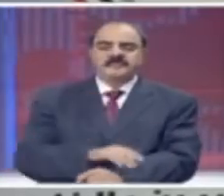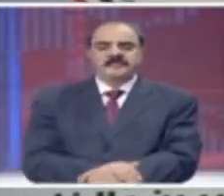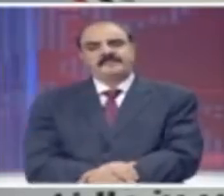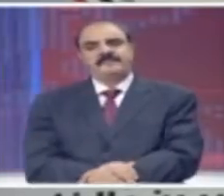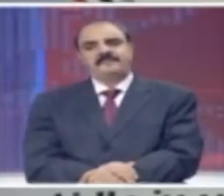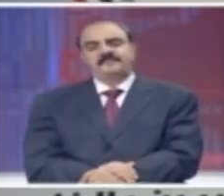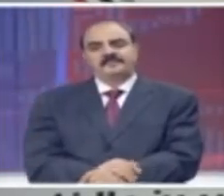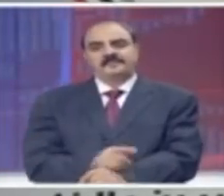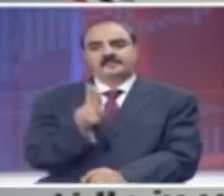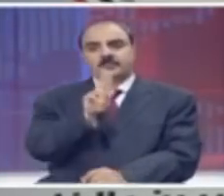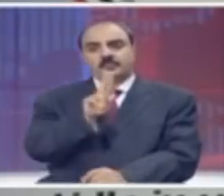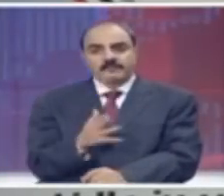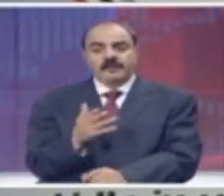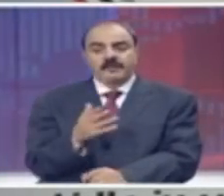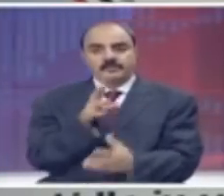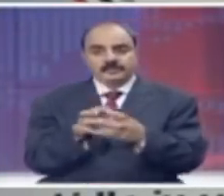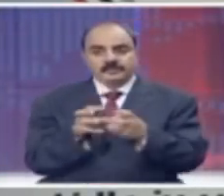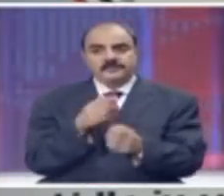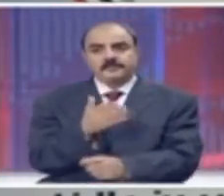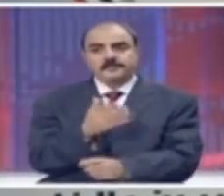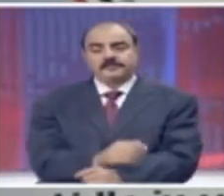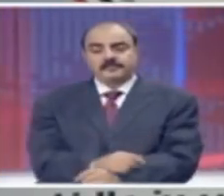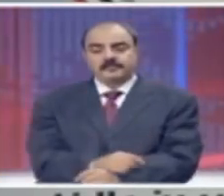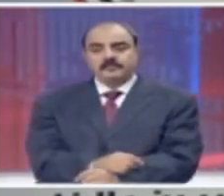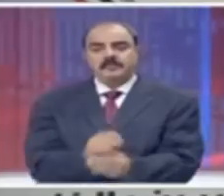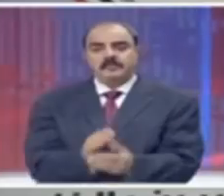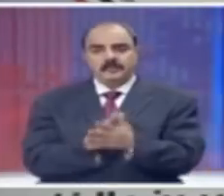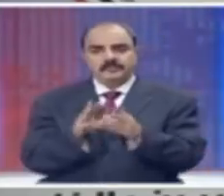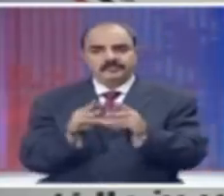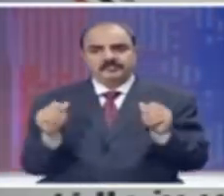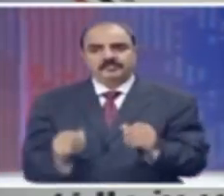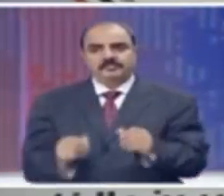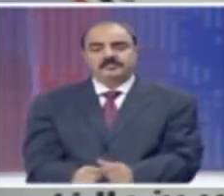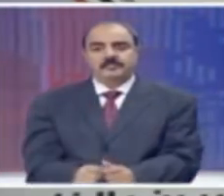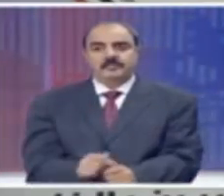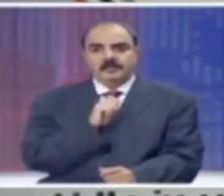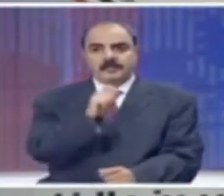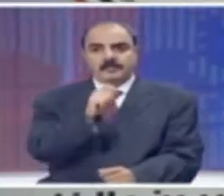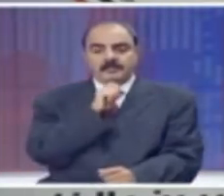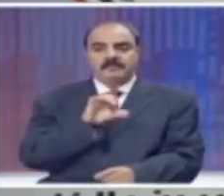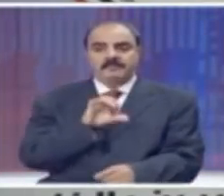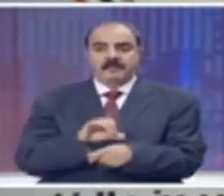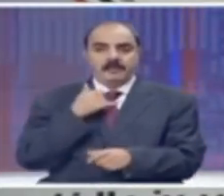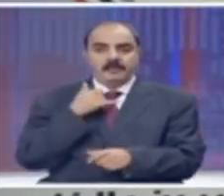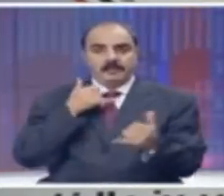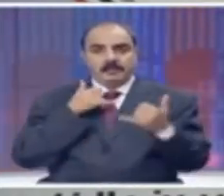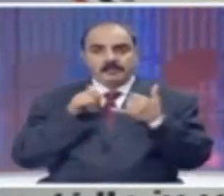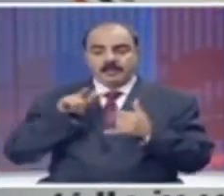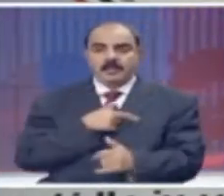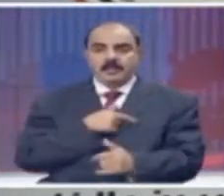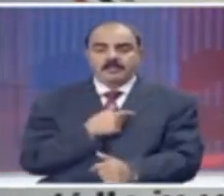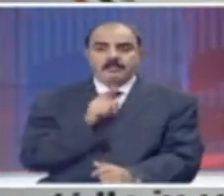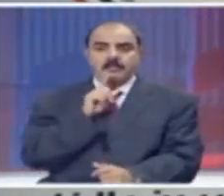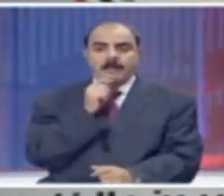الخارج عن طريق الإجابة عن كافة الاستفسارات وتذليل كافة العقبات أمامهم. من غرفة عمليات وزارة الدولة